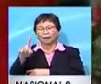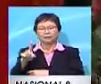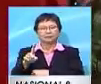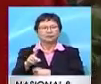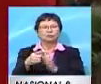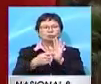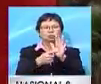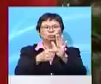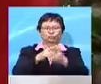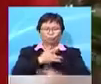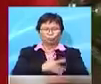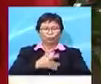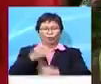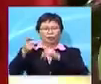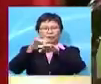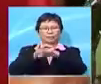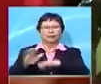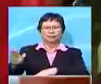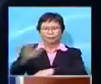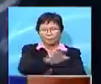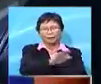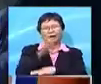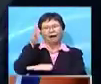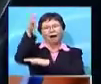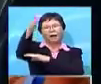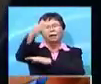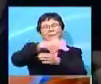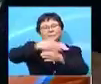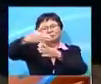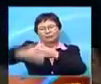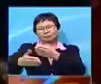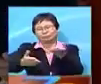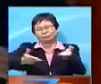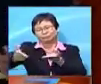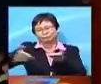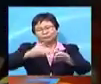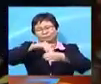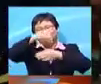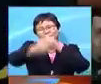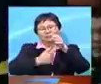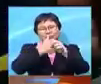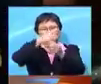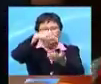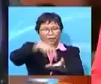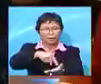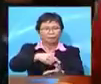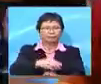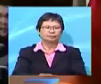sebagai tanda penghargaan kepada mereka yang bakal menamatkan perkhidmatan tahun ini.